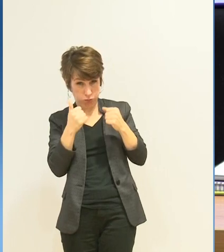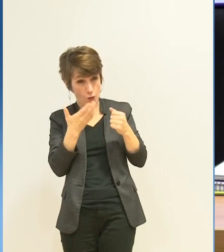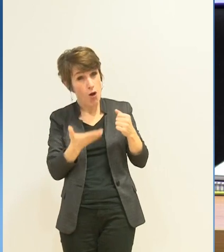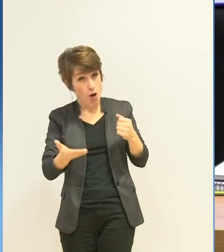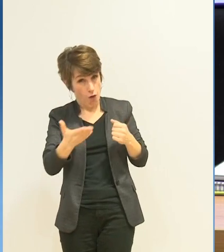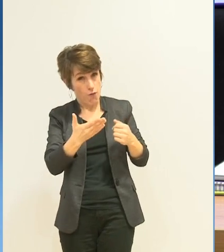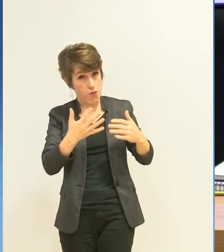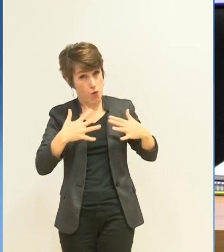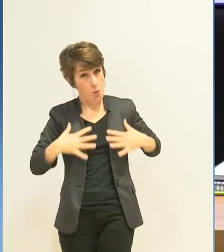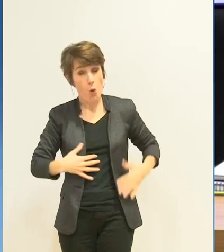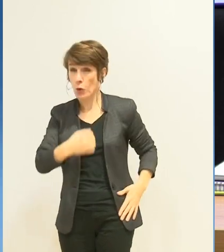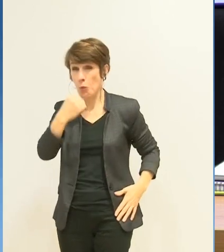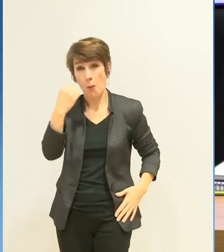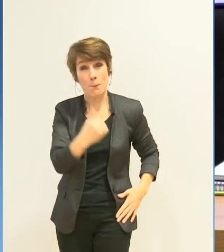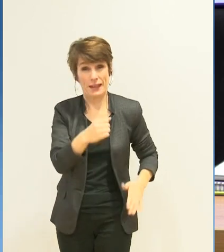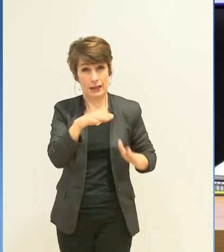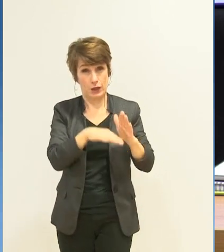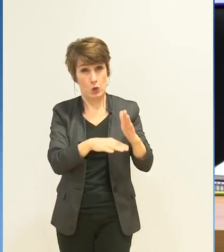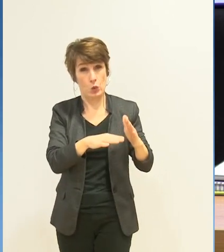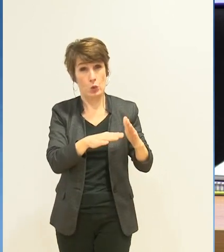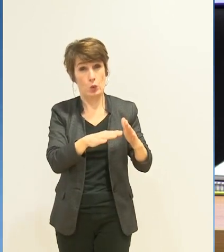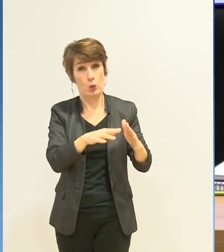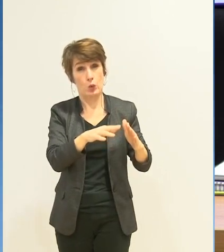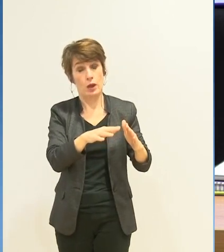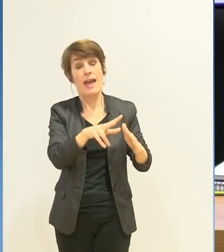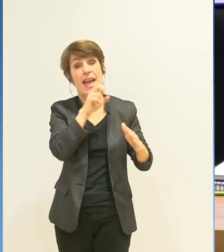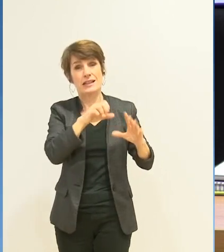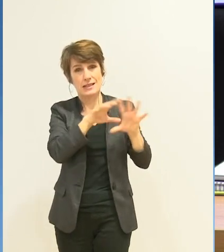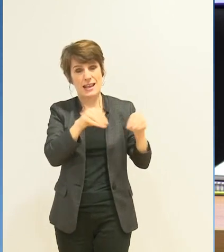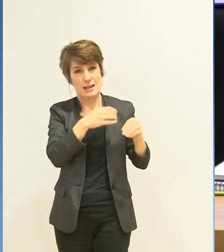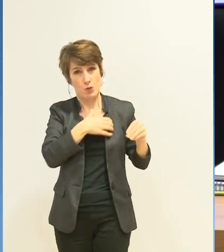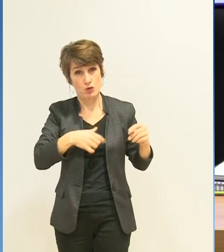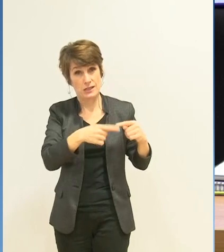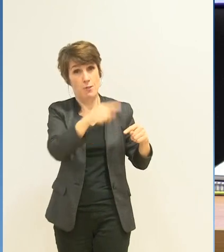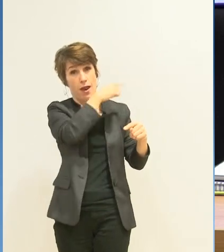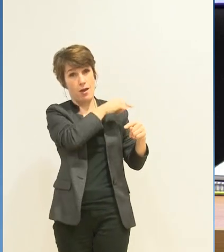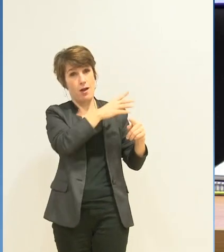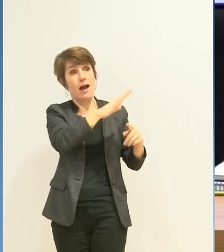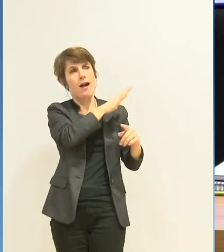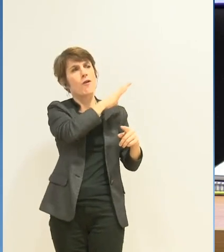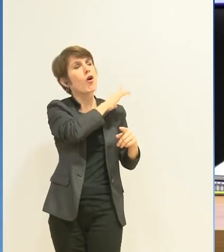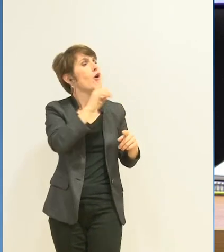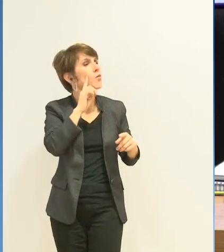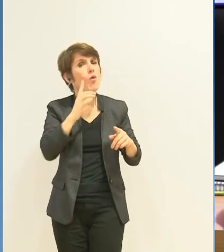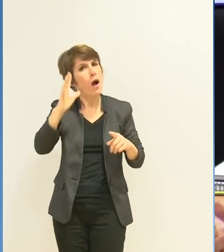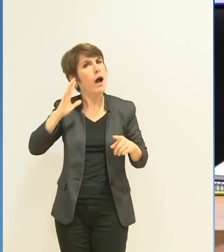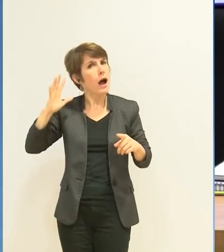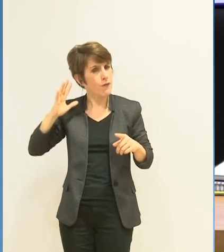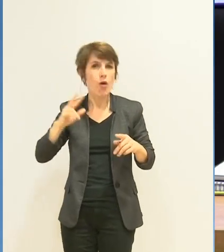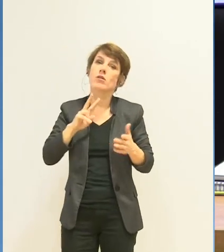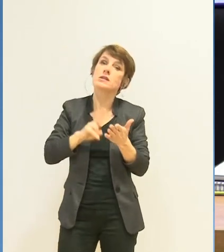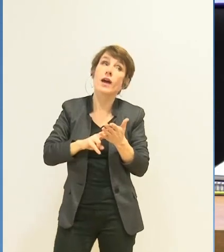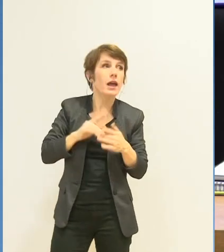vos prédécesseurs sur sur ce dossier puisqu'il y avait déjà eu un projet de rénovation il faut le dire c'est la